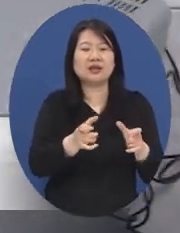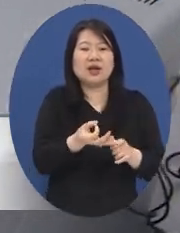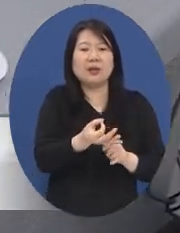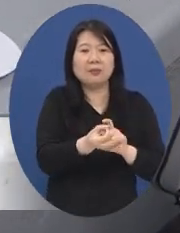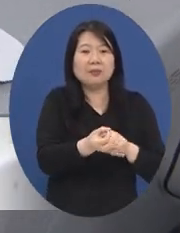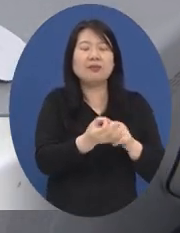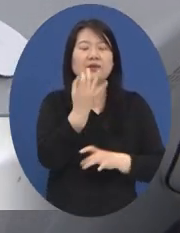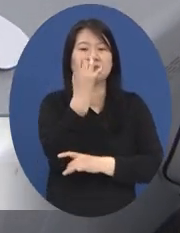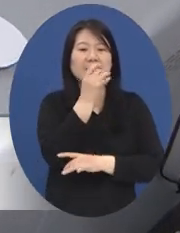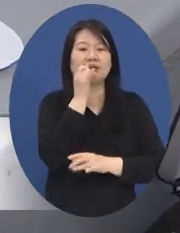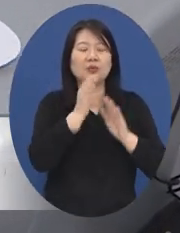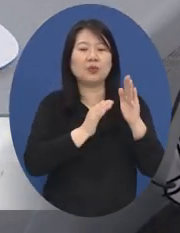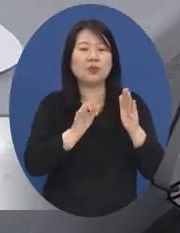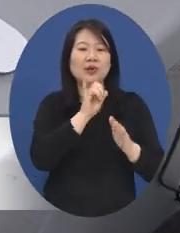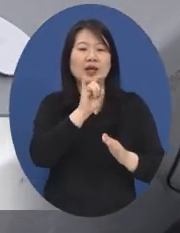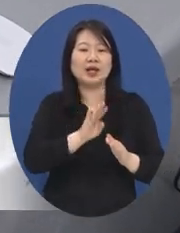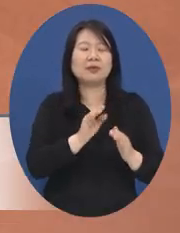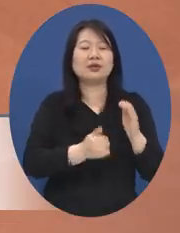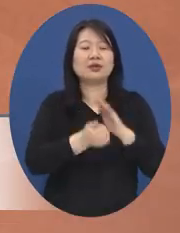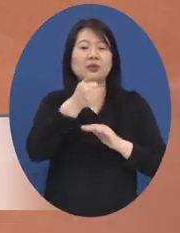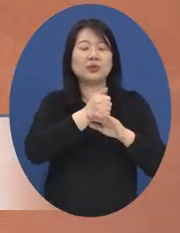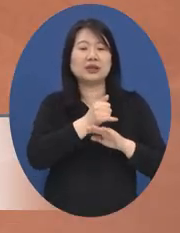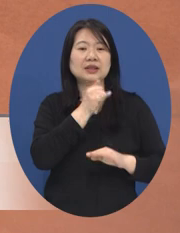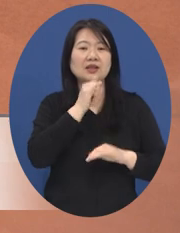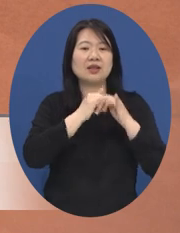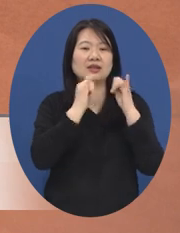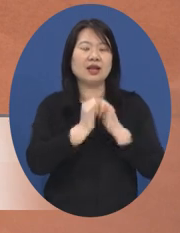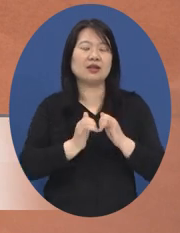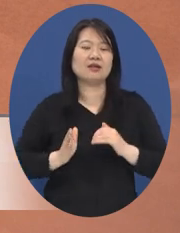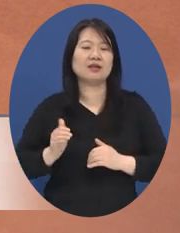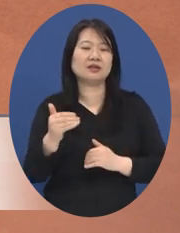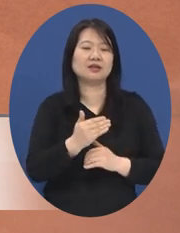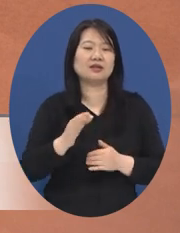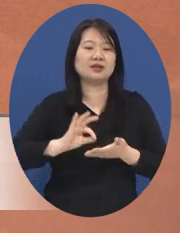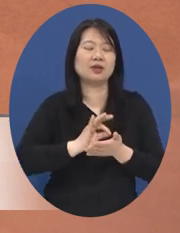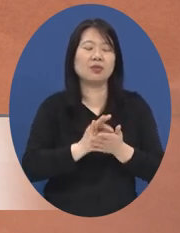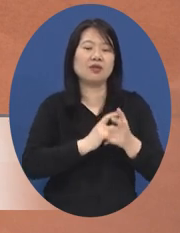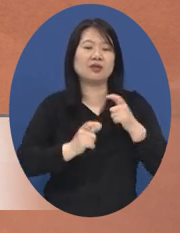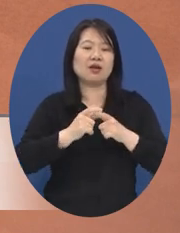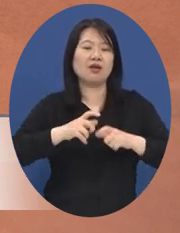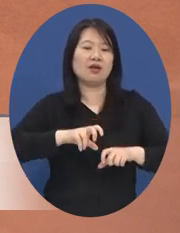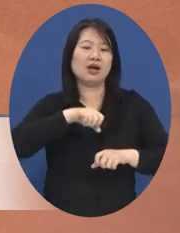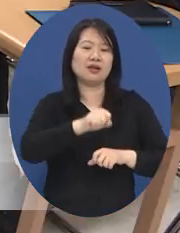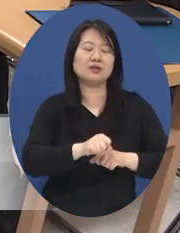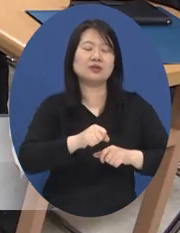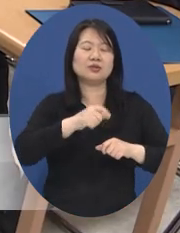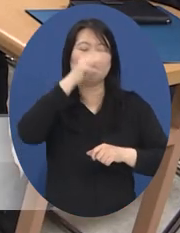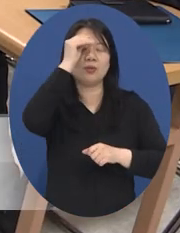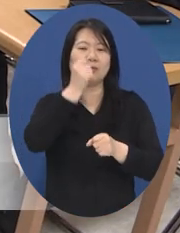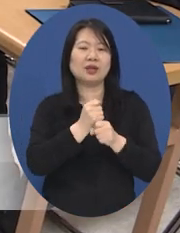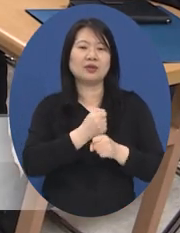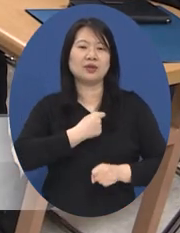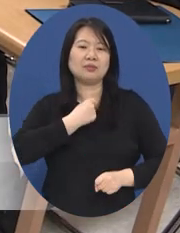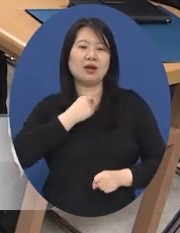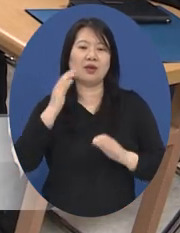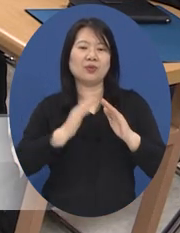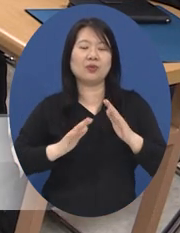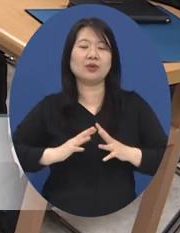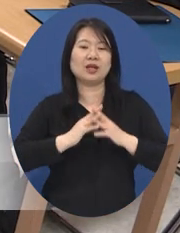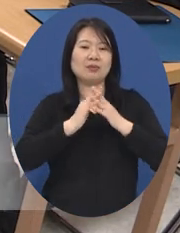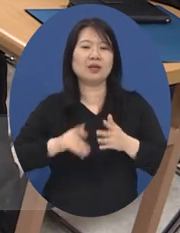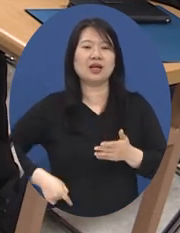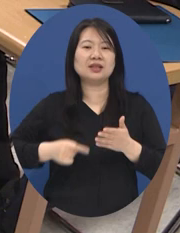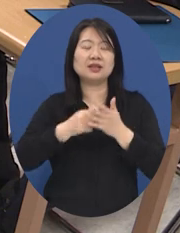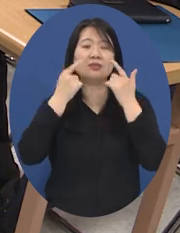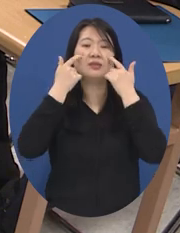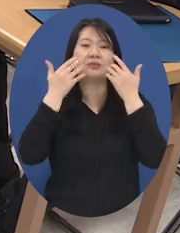공공앱을 성공시켜 디지털 SOC, 사회 간접자본의 확충이라는 모범을 만들겠다며 공공개발앱 개발